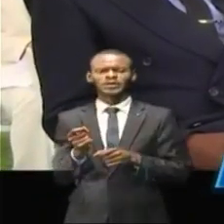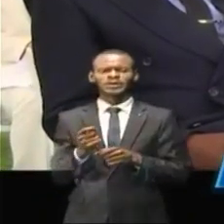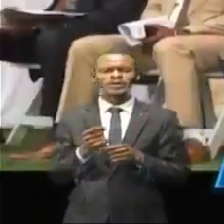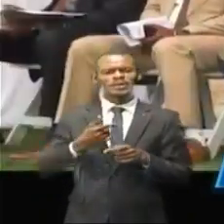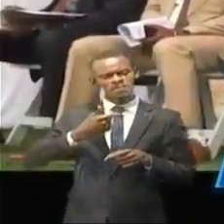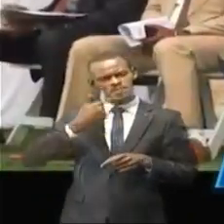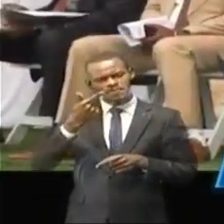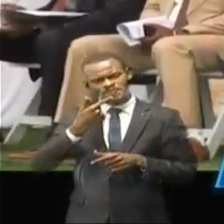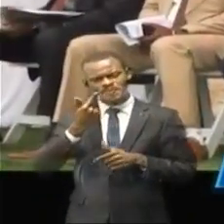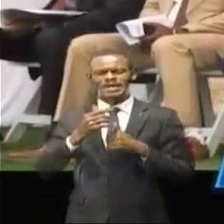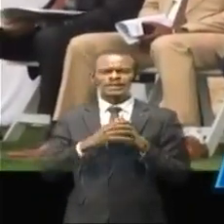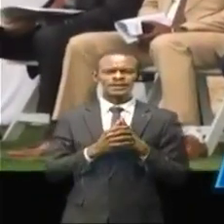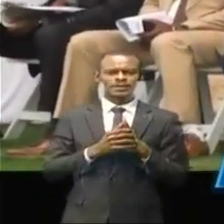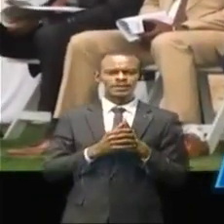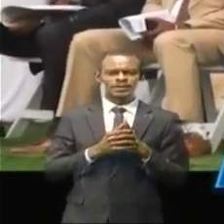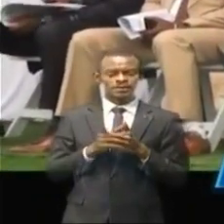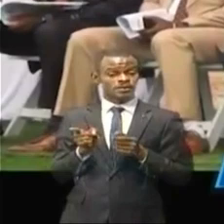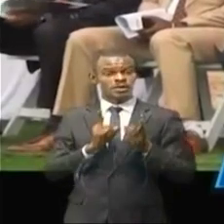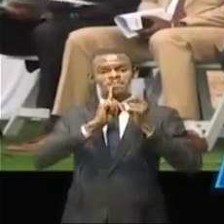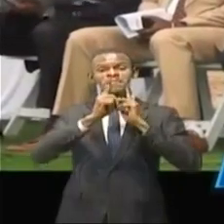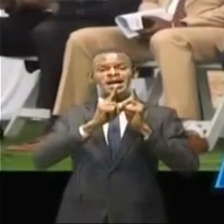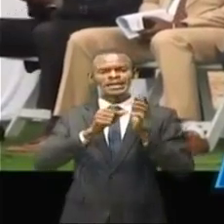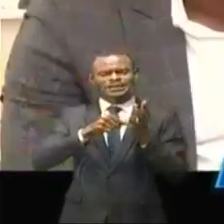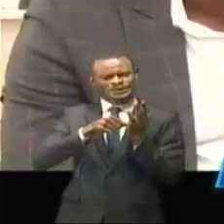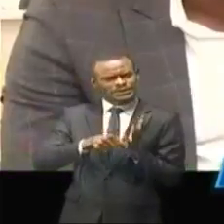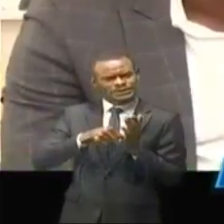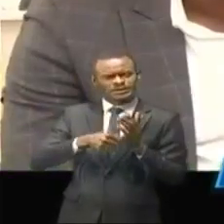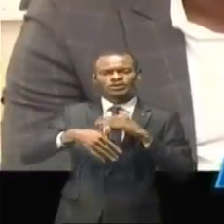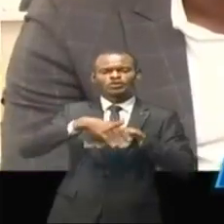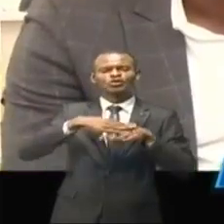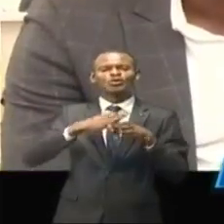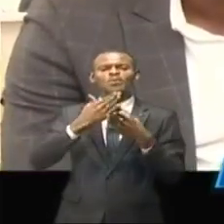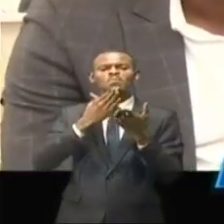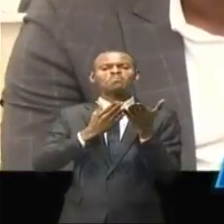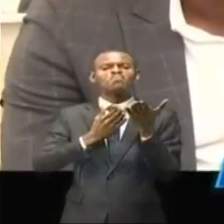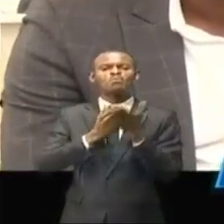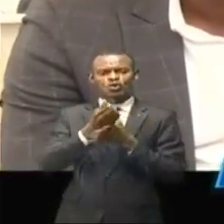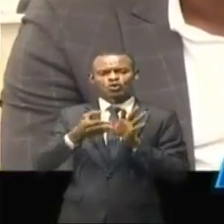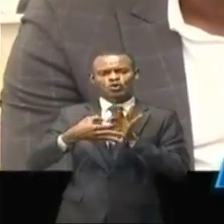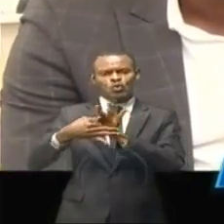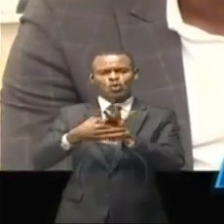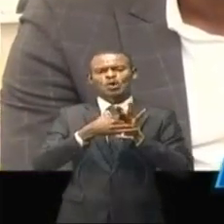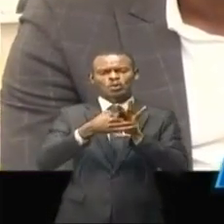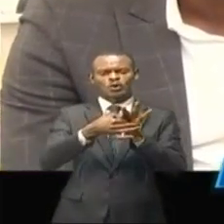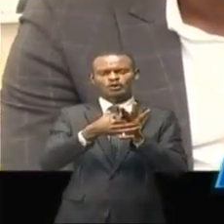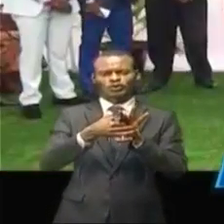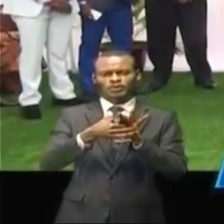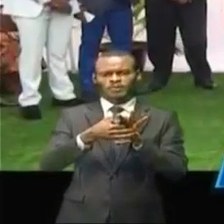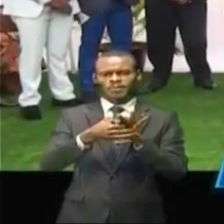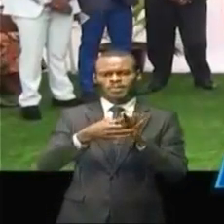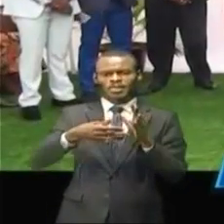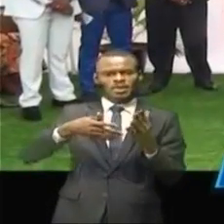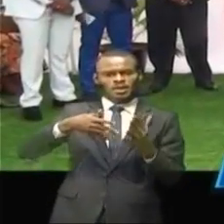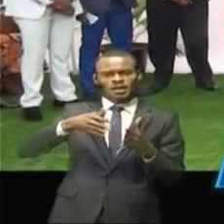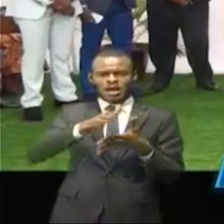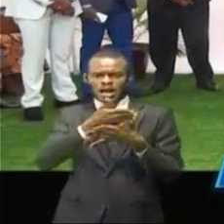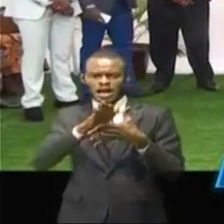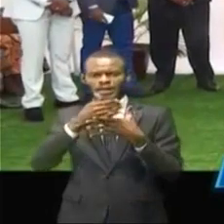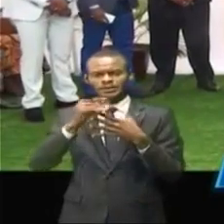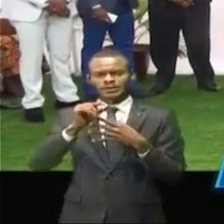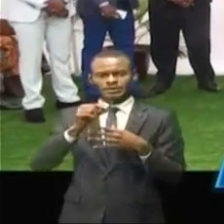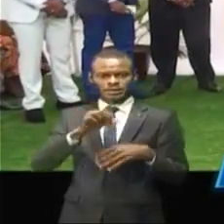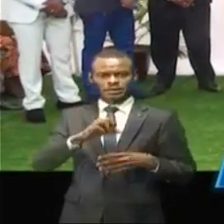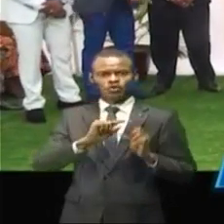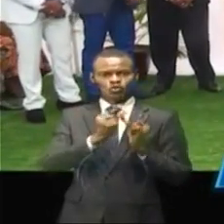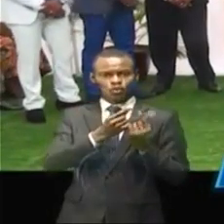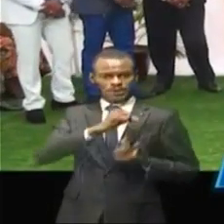Ce dernier a insisté sur une bonne collaboration entre le banc syndical et l'employeur, avant de souhaiter un fructueux